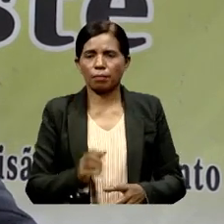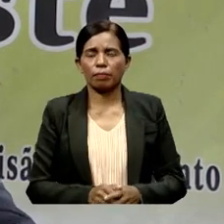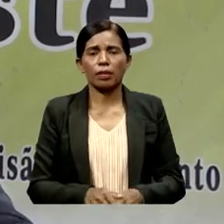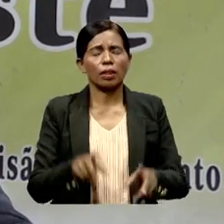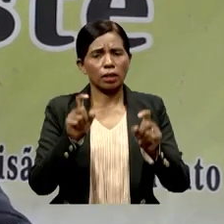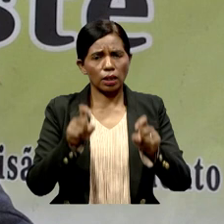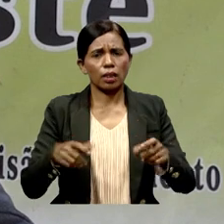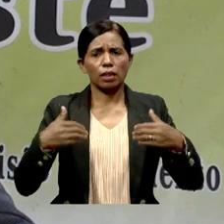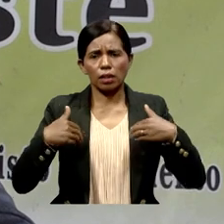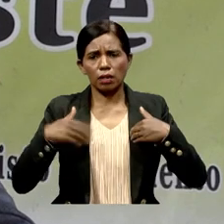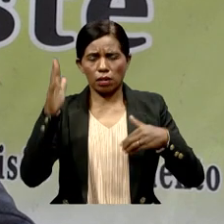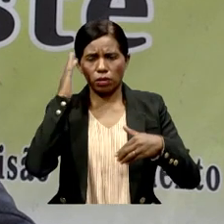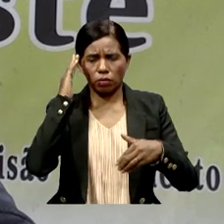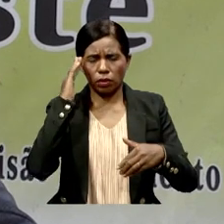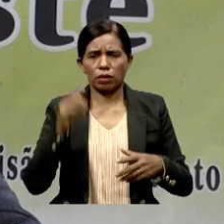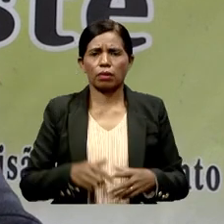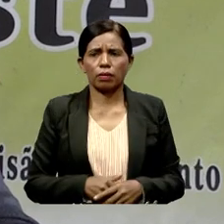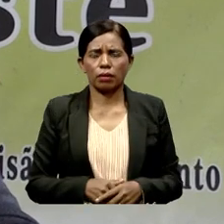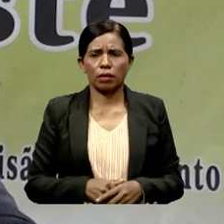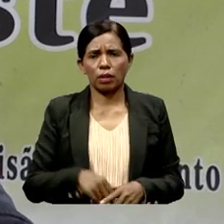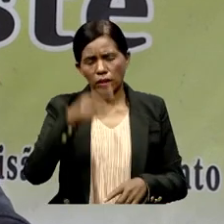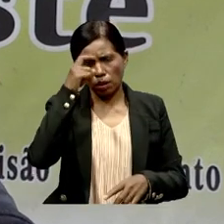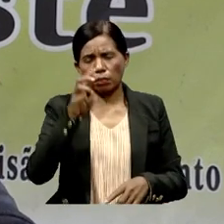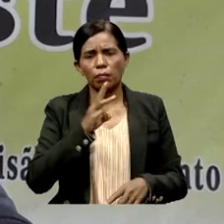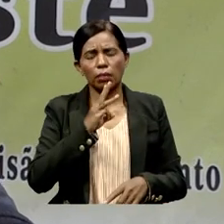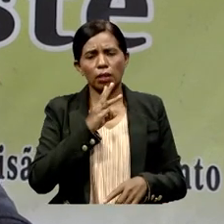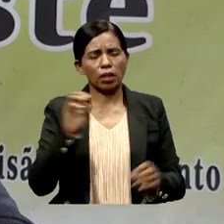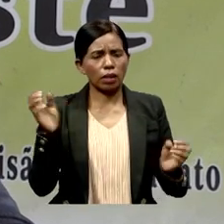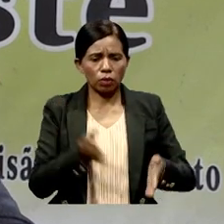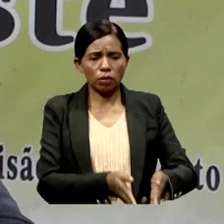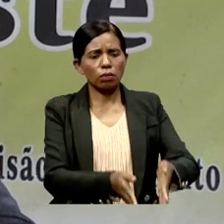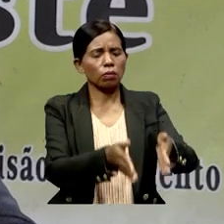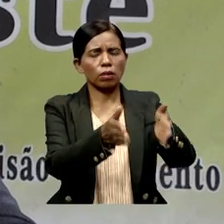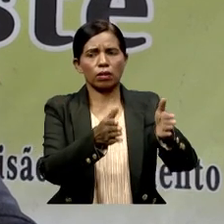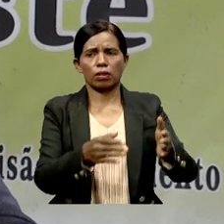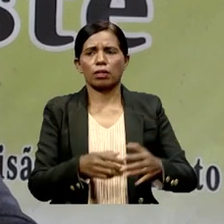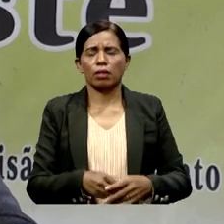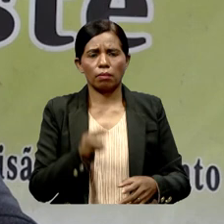Thank you ya konsensia. Tama be agora la halai tuir baleta.